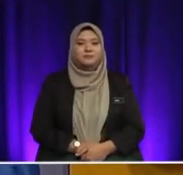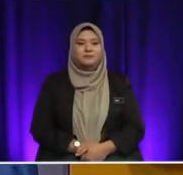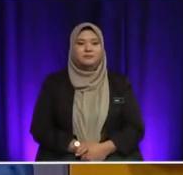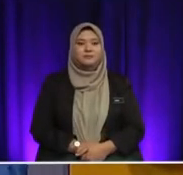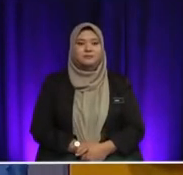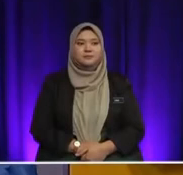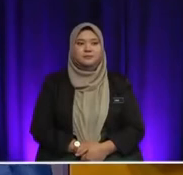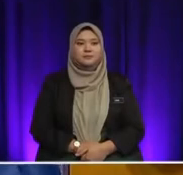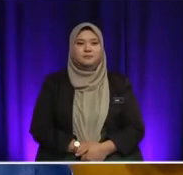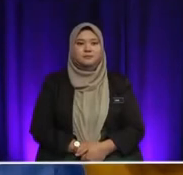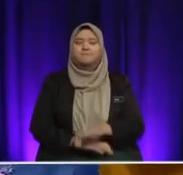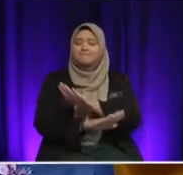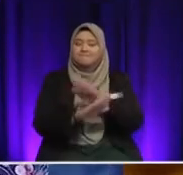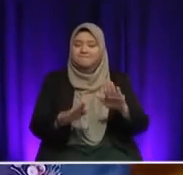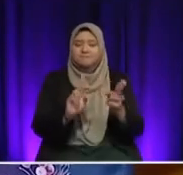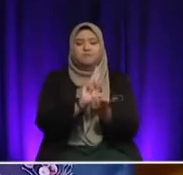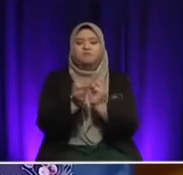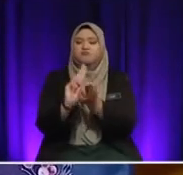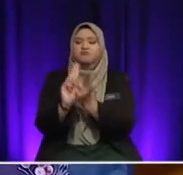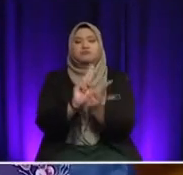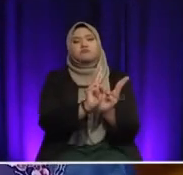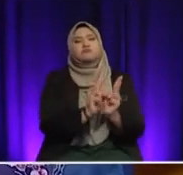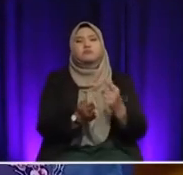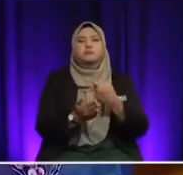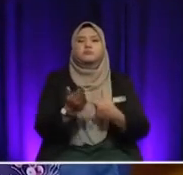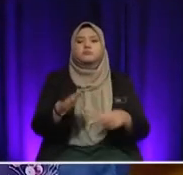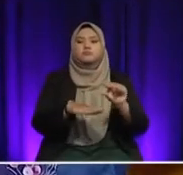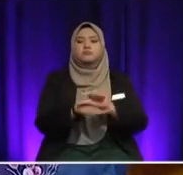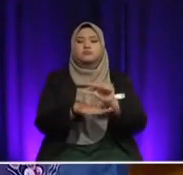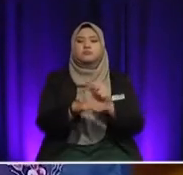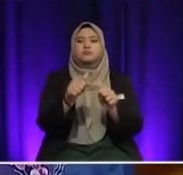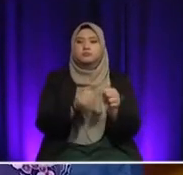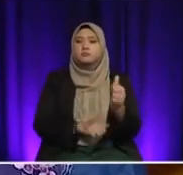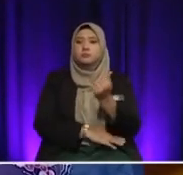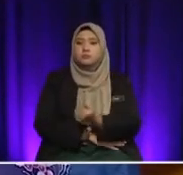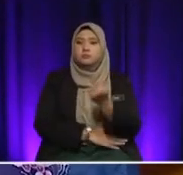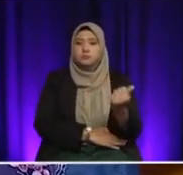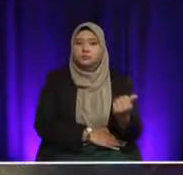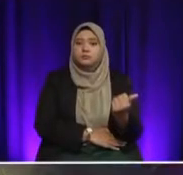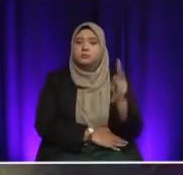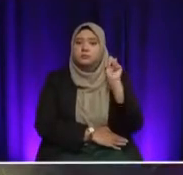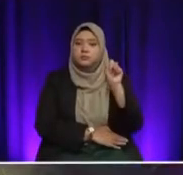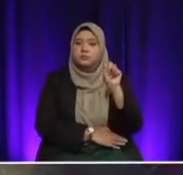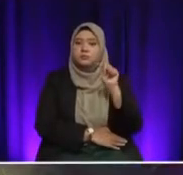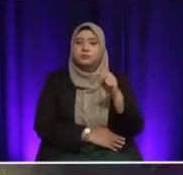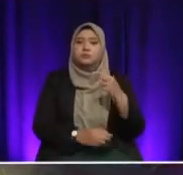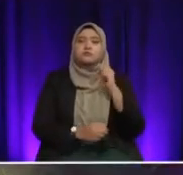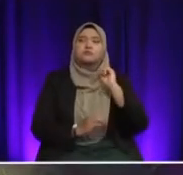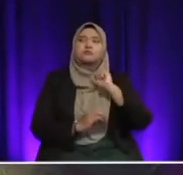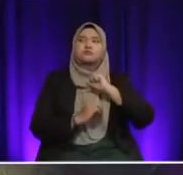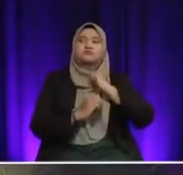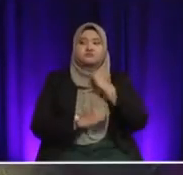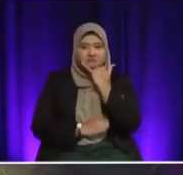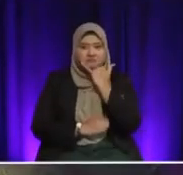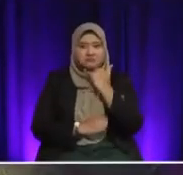ubah-ubah. Dan sebenarnya kalau tak silap saya, memang tak boleh ubah pun. Kalau kita tengok daging burger macam tu lah besar dia, kan. Cuma tebal nipis, kan.